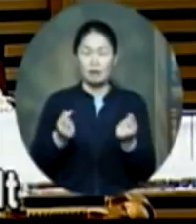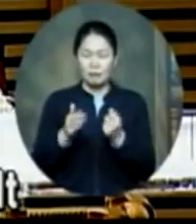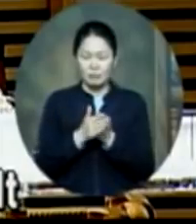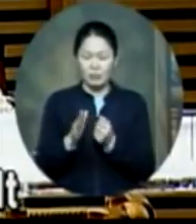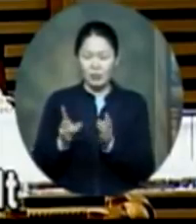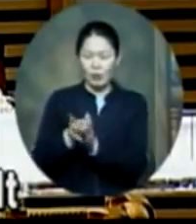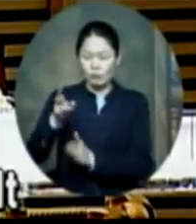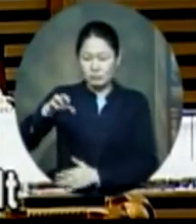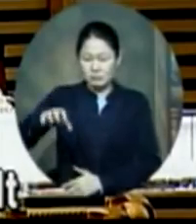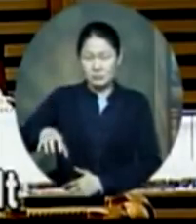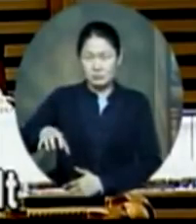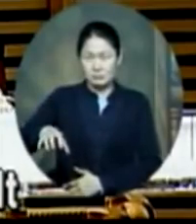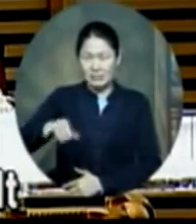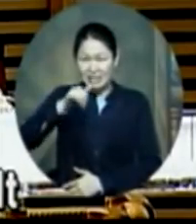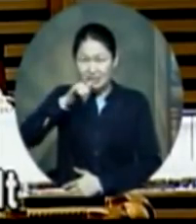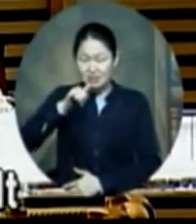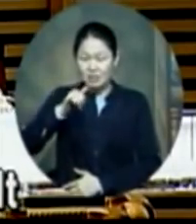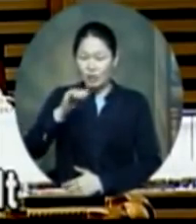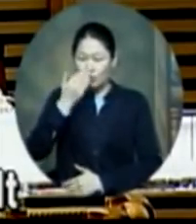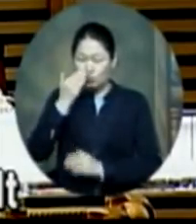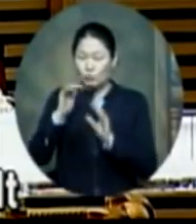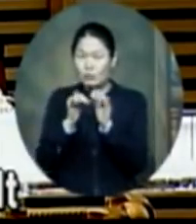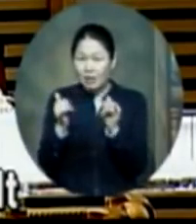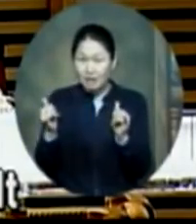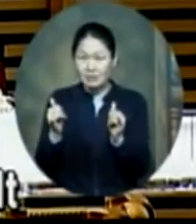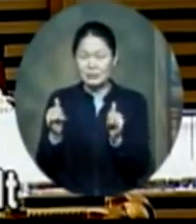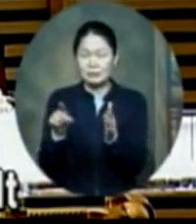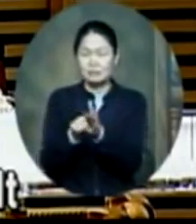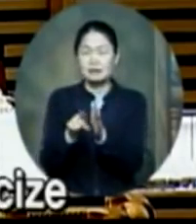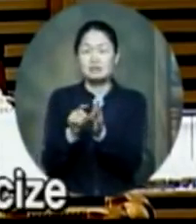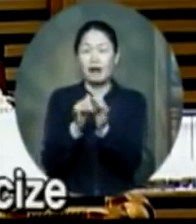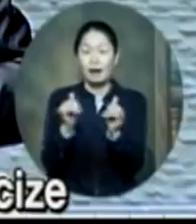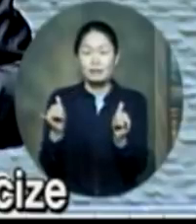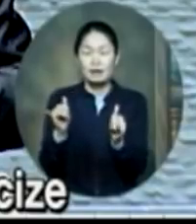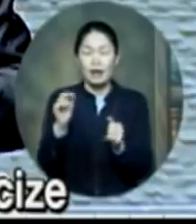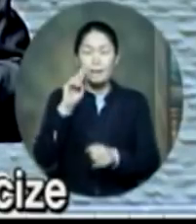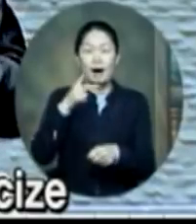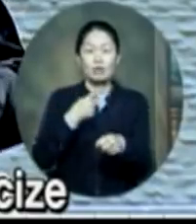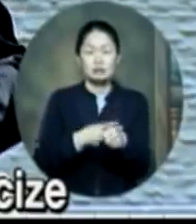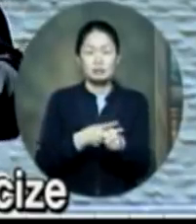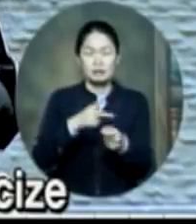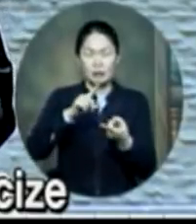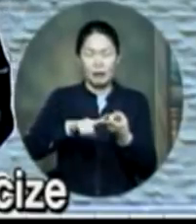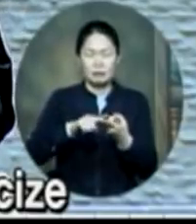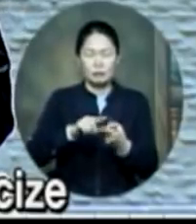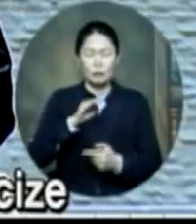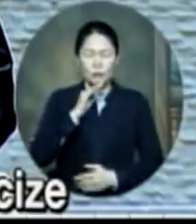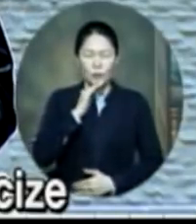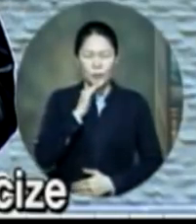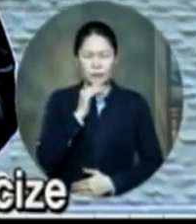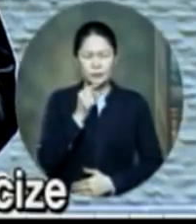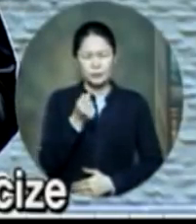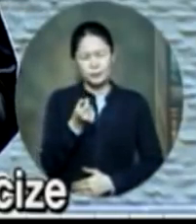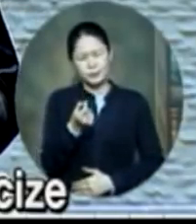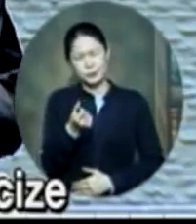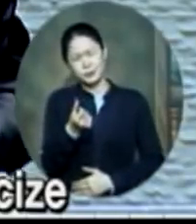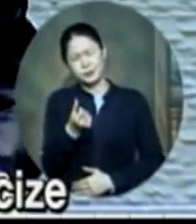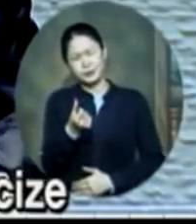예루살렘에 있는 유대교 신자들, 유대인 신자들이 사도 바울에 대해서 대단히 불편한 마음을 가지고